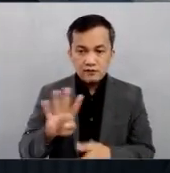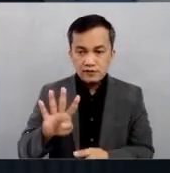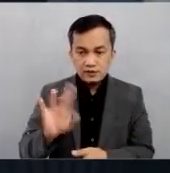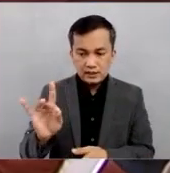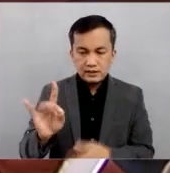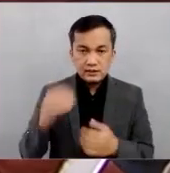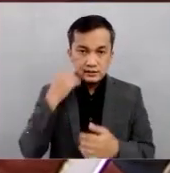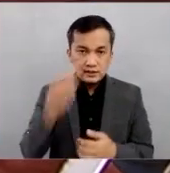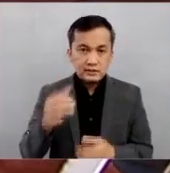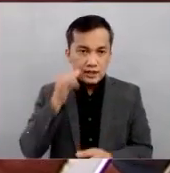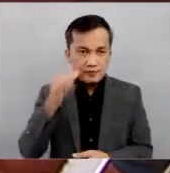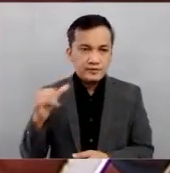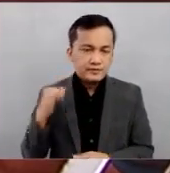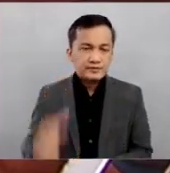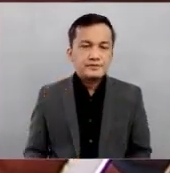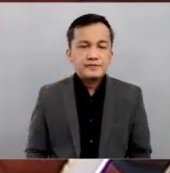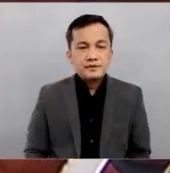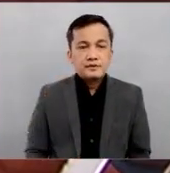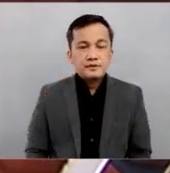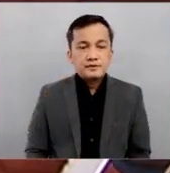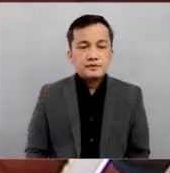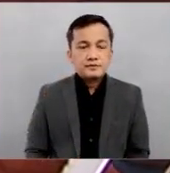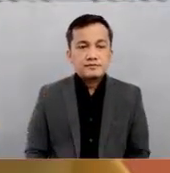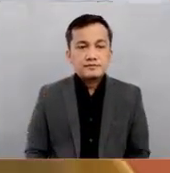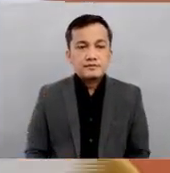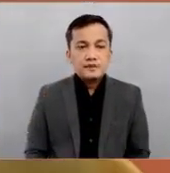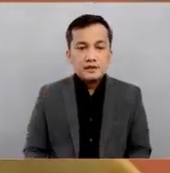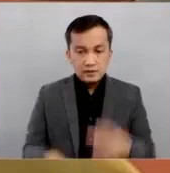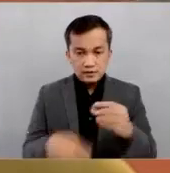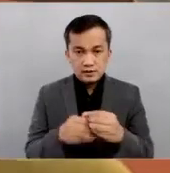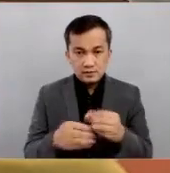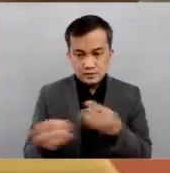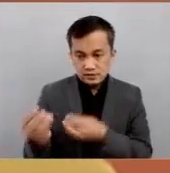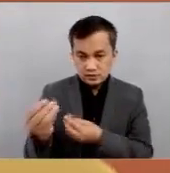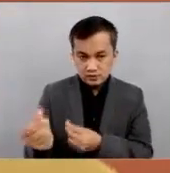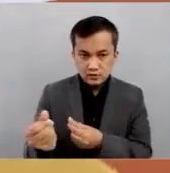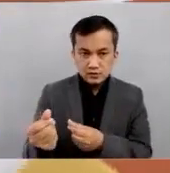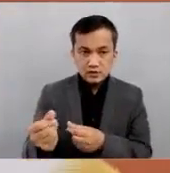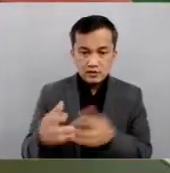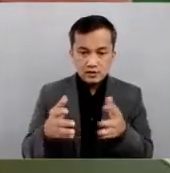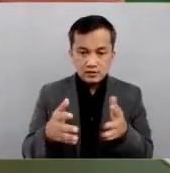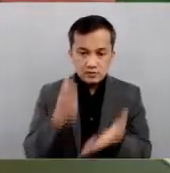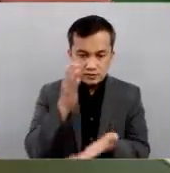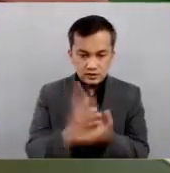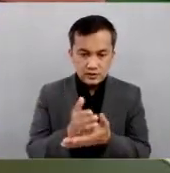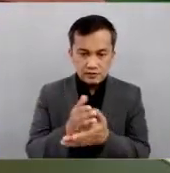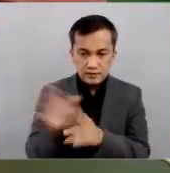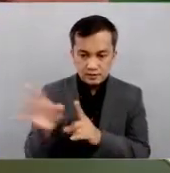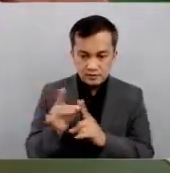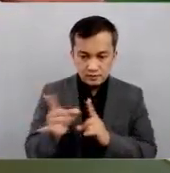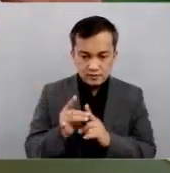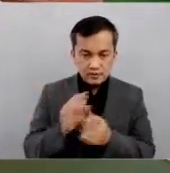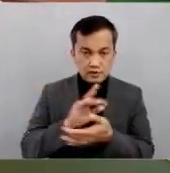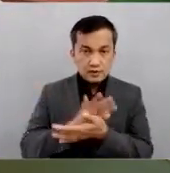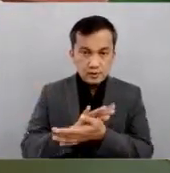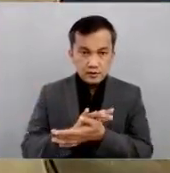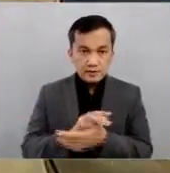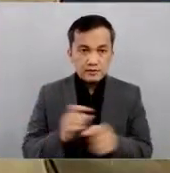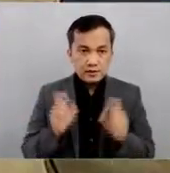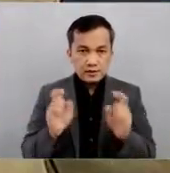kahapon. Isa pa sa mga solusyon para maputol ang hawaan ng COVID ay ang mabilis na